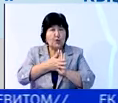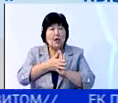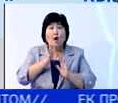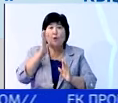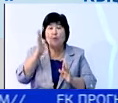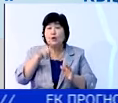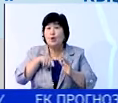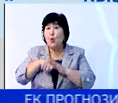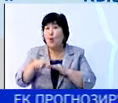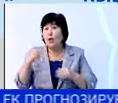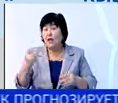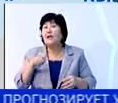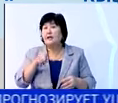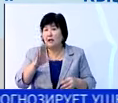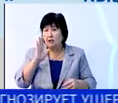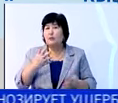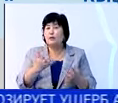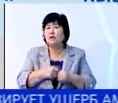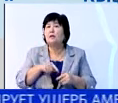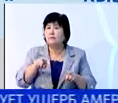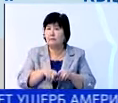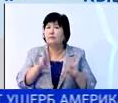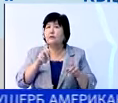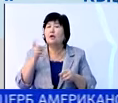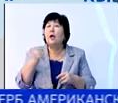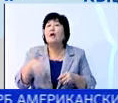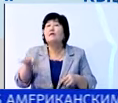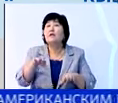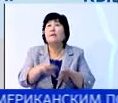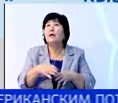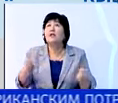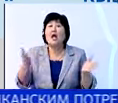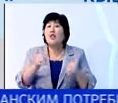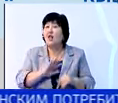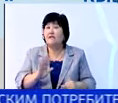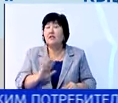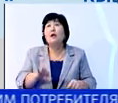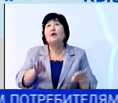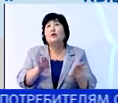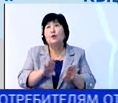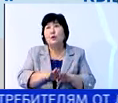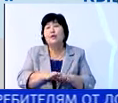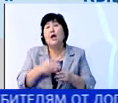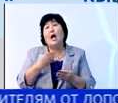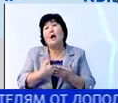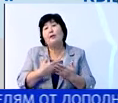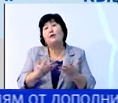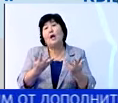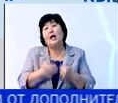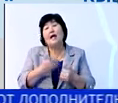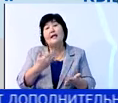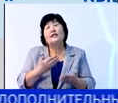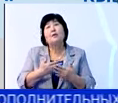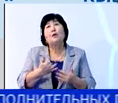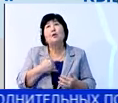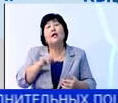будут уклоняться, вот тогда мы их считаем уклонистами. А так мы всех подряд не вызываем. И, то есть определенное количество, если, например, у